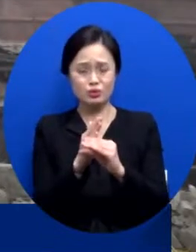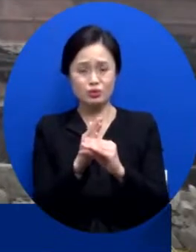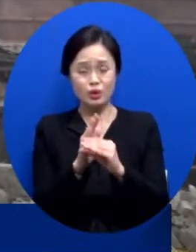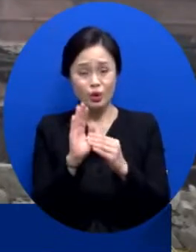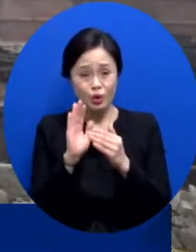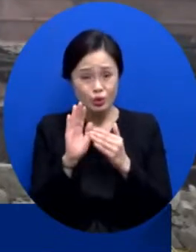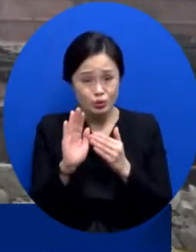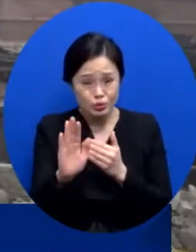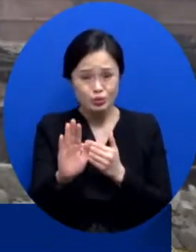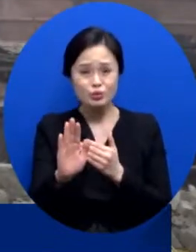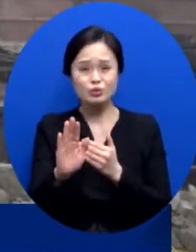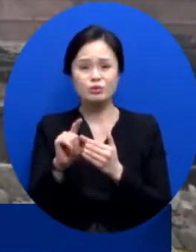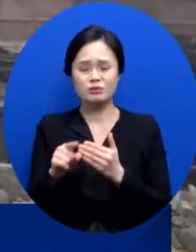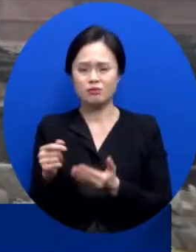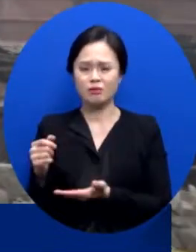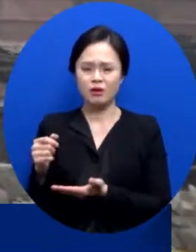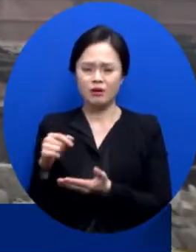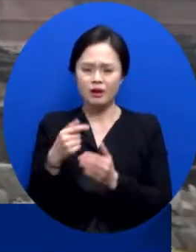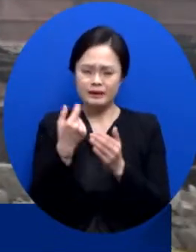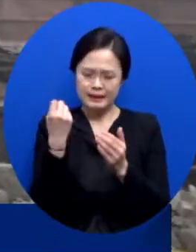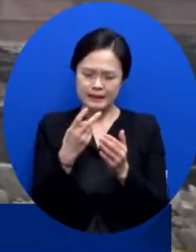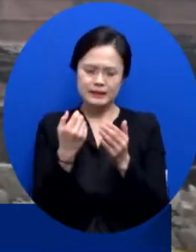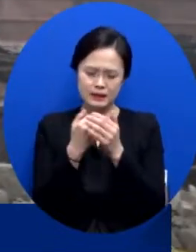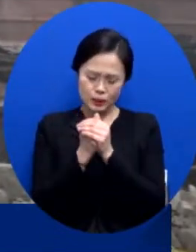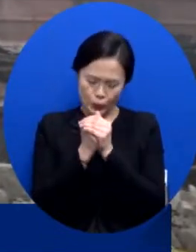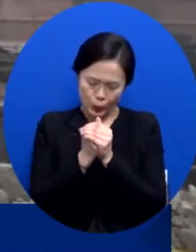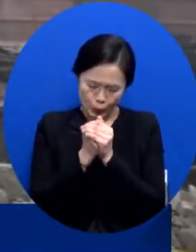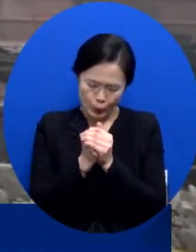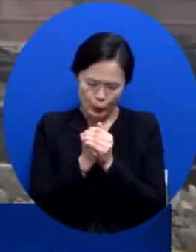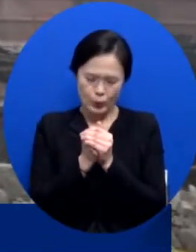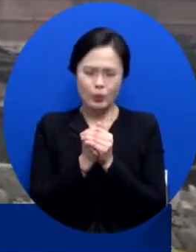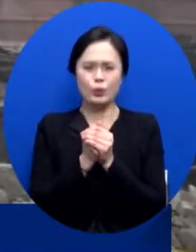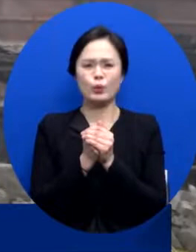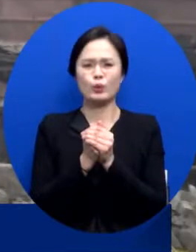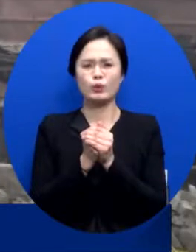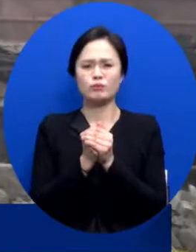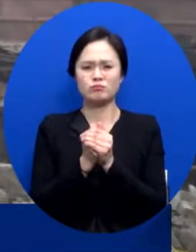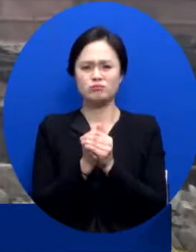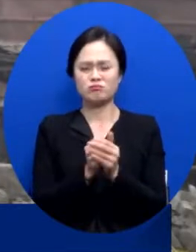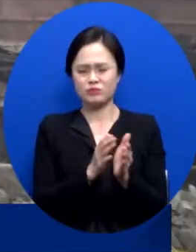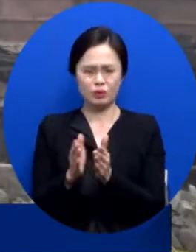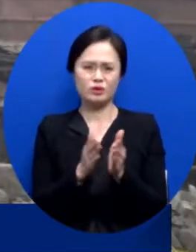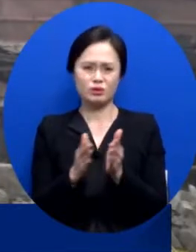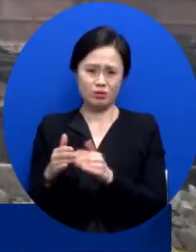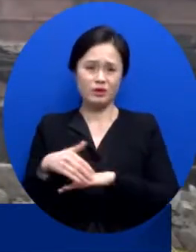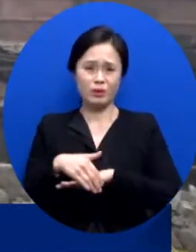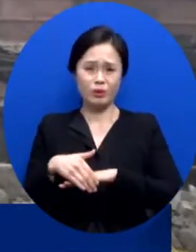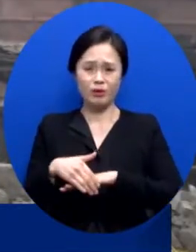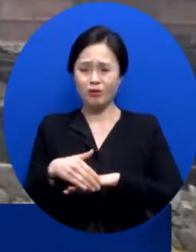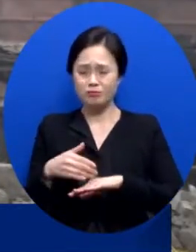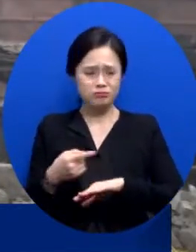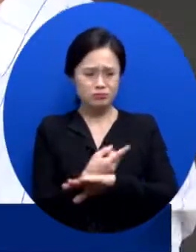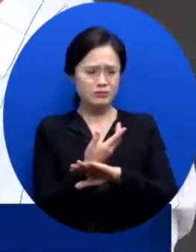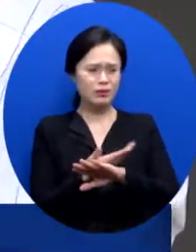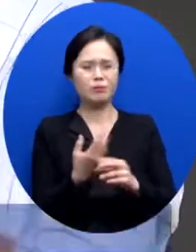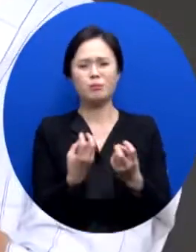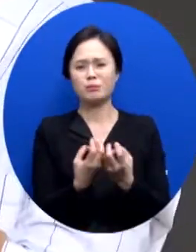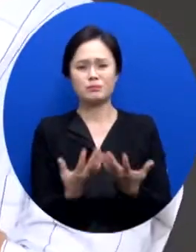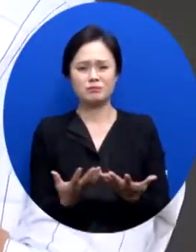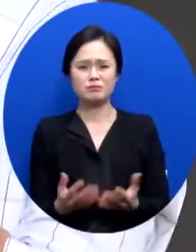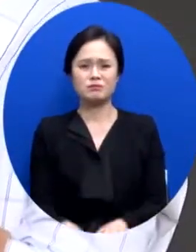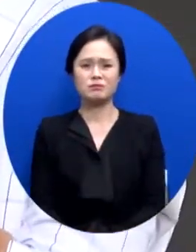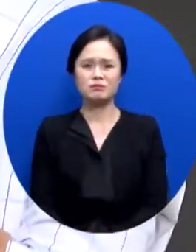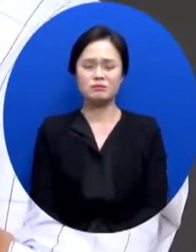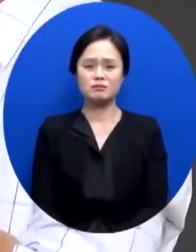서사의 다시한번 기도하면서 생각하고 일을 진행해 나갈 수 밖에 없습니다 다른 방법이 지금은 없습니다 너무나